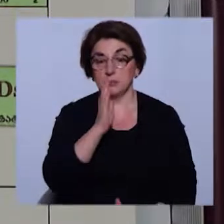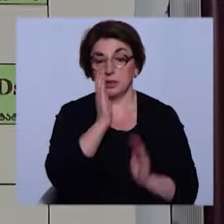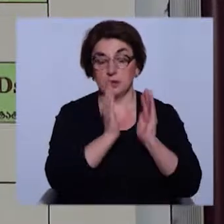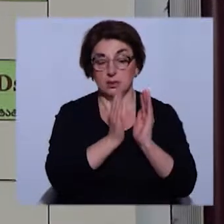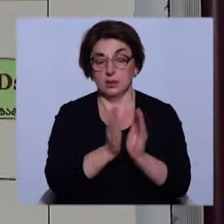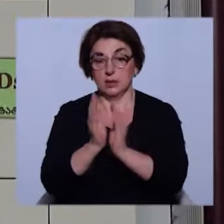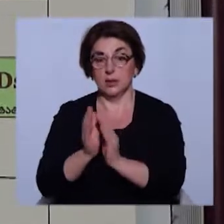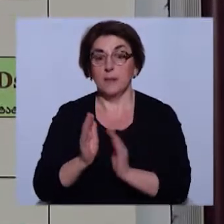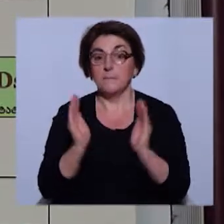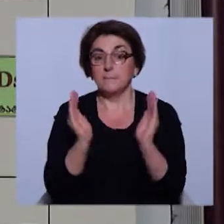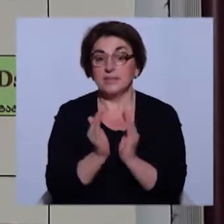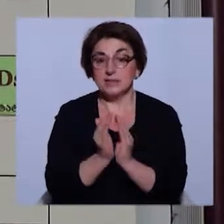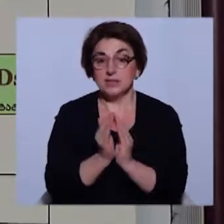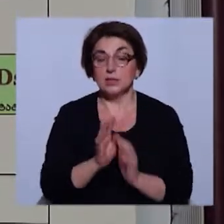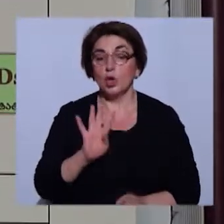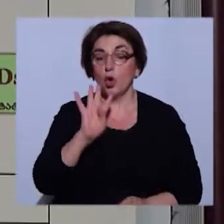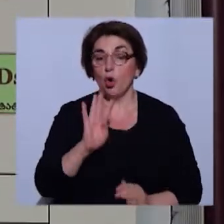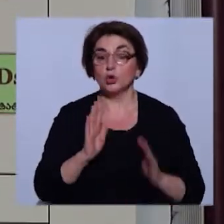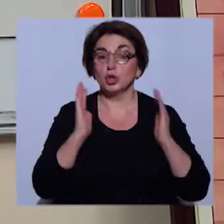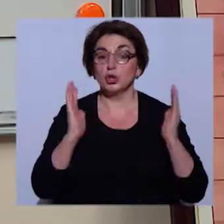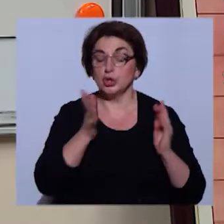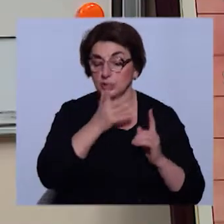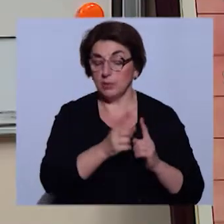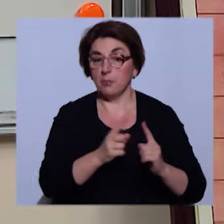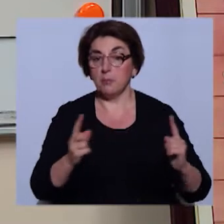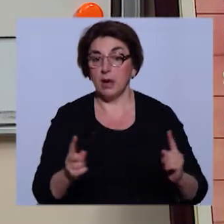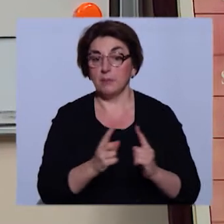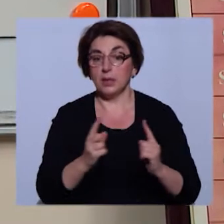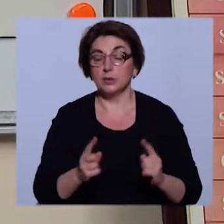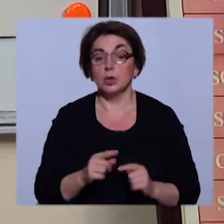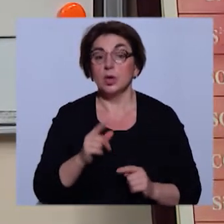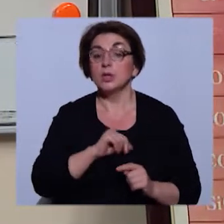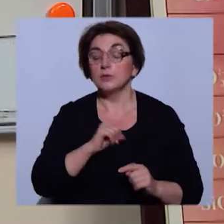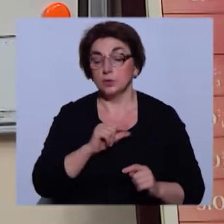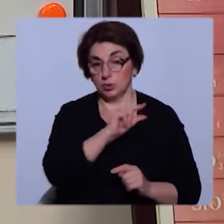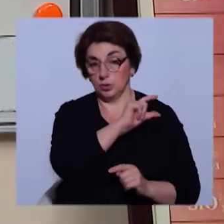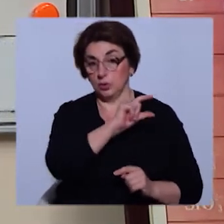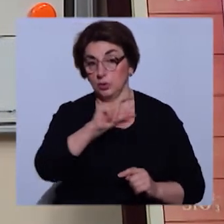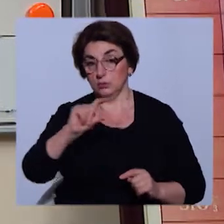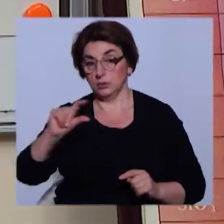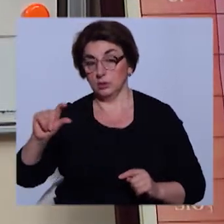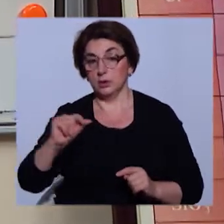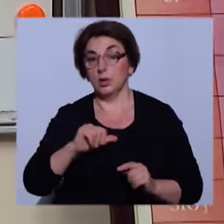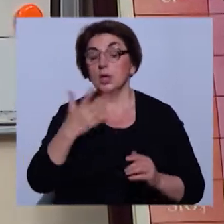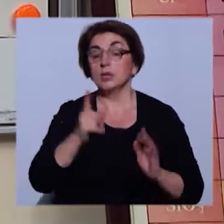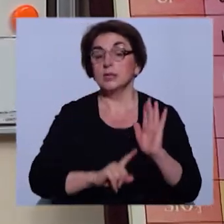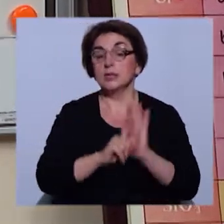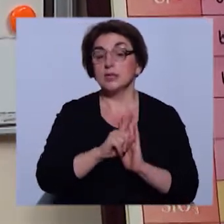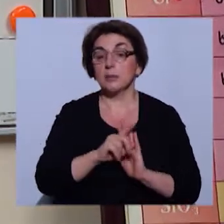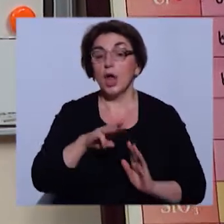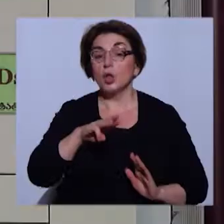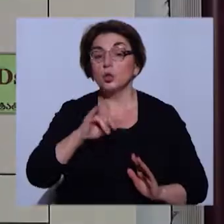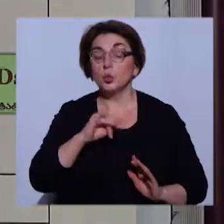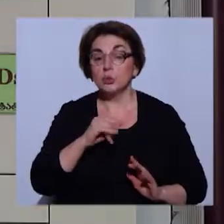პერიოდი, ცირე პერიოდი და 4 დიდი პერიოდი. ესე იგი, პერიოდი არის ჰორიზონტალური მწკრივი, რომელიც იწყება ტუტე